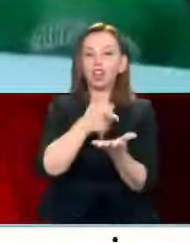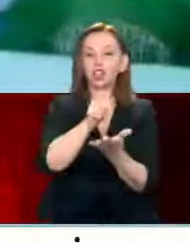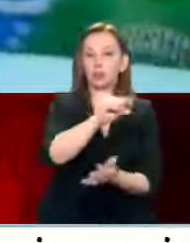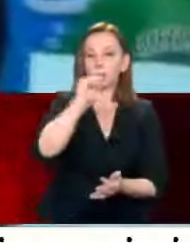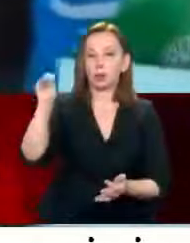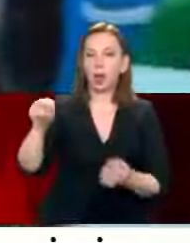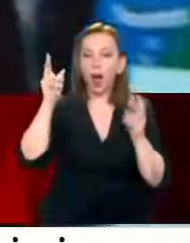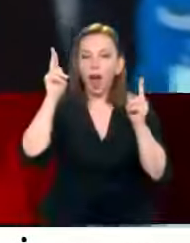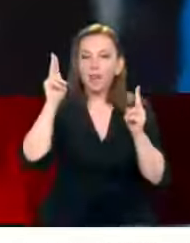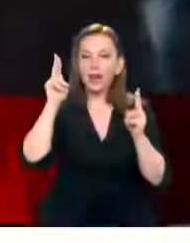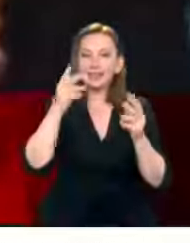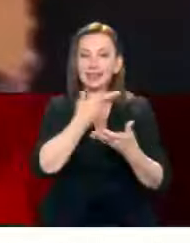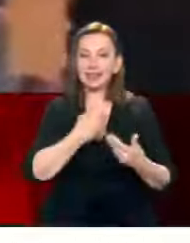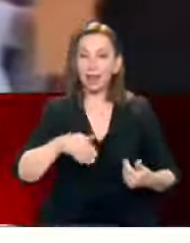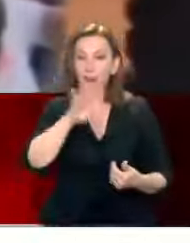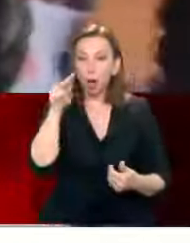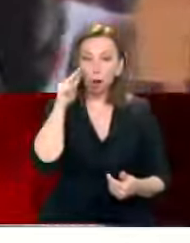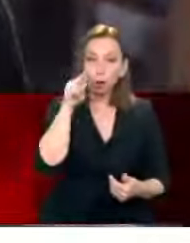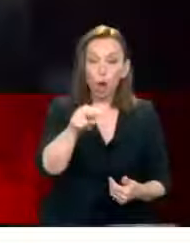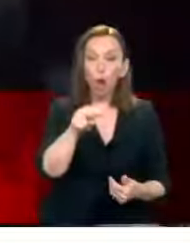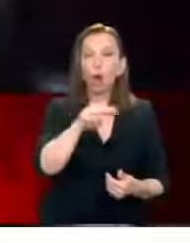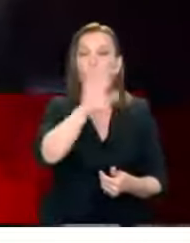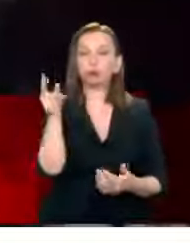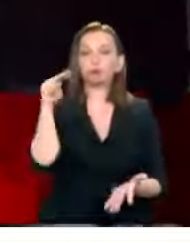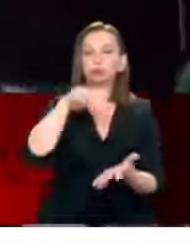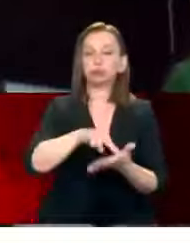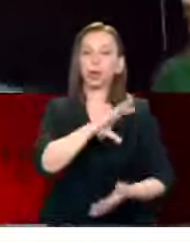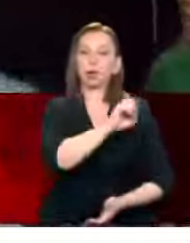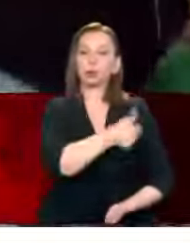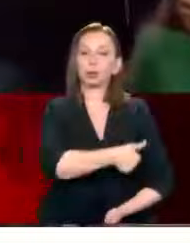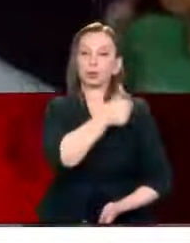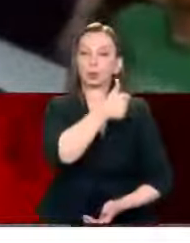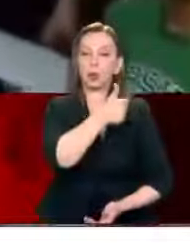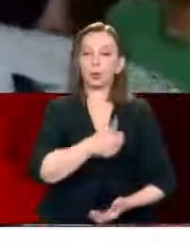anlarda hayvanseverler bölgede tansiyon da yüksekti. Toplayamazsın!